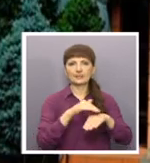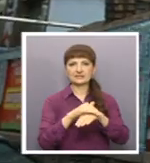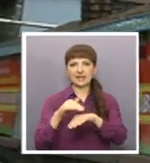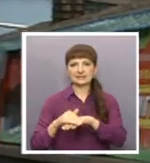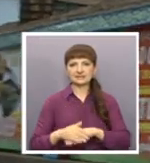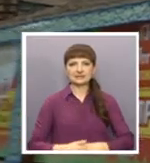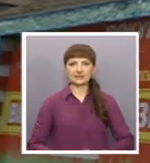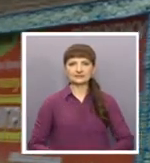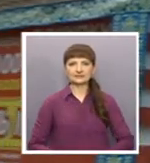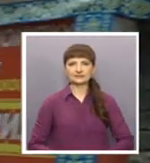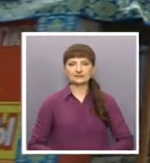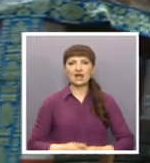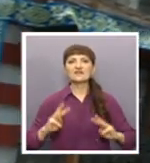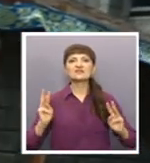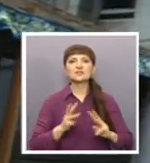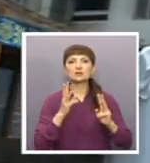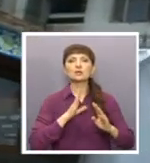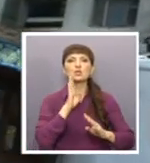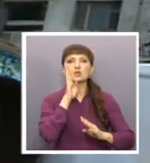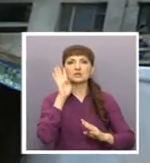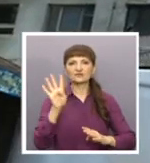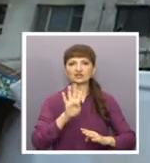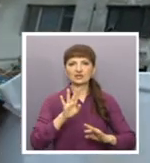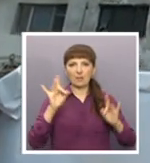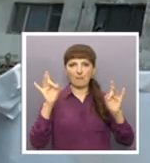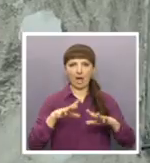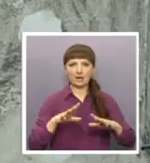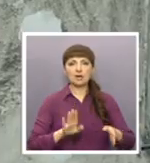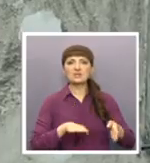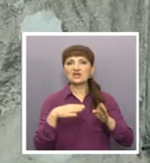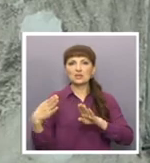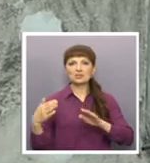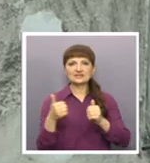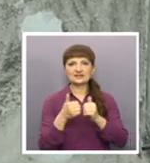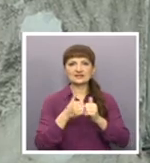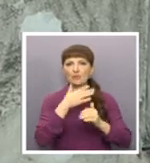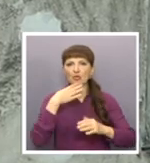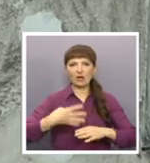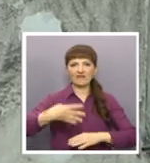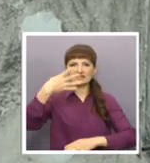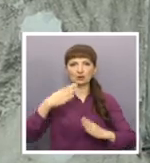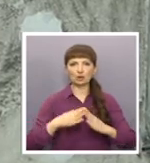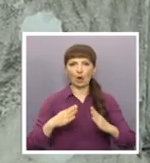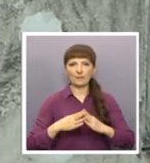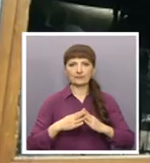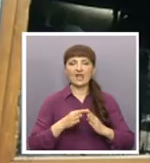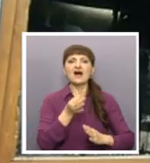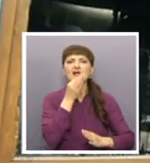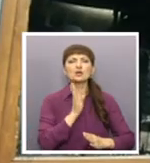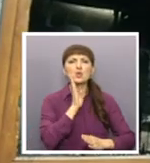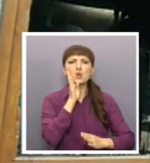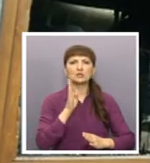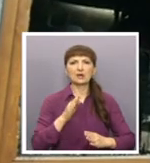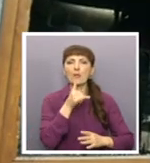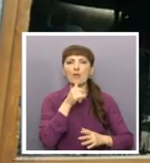обстоятельства. Пламя вспыхнуло в 4 утра в баре, и сразу огонь перекинулся на соседний многоквартирный дом. Представим, что ранним утром в